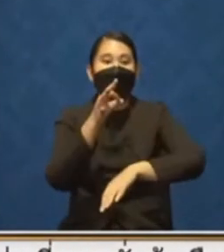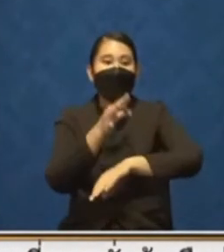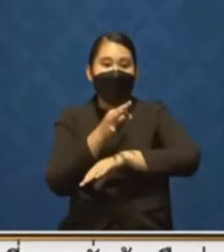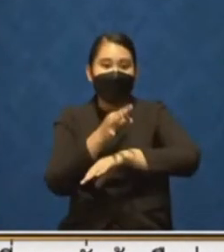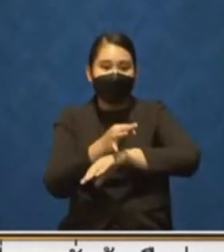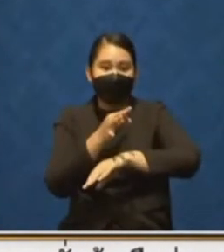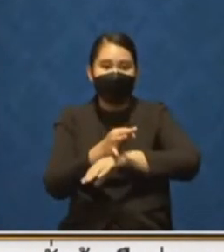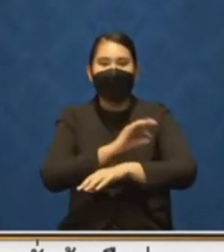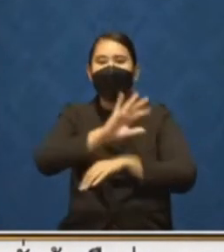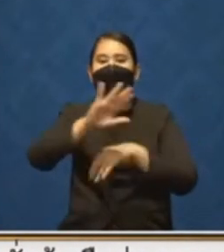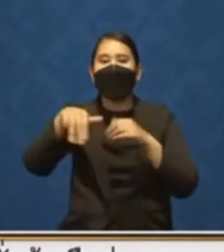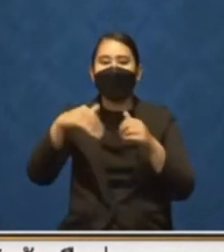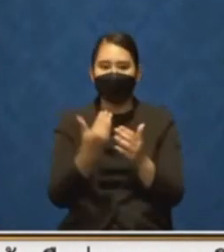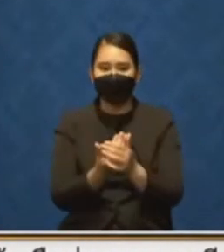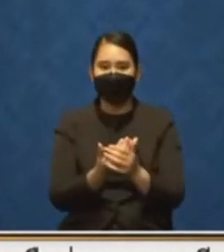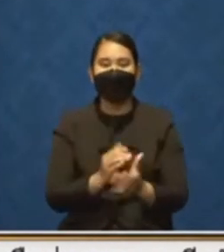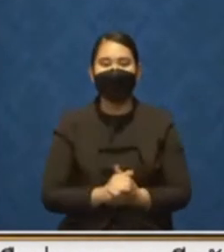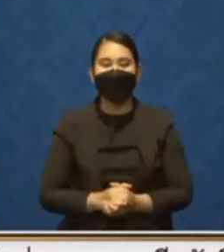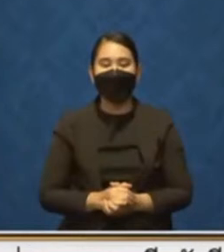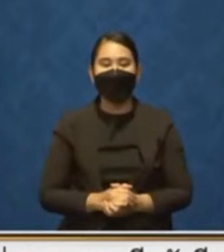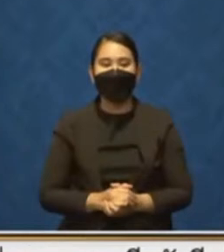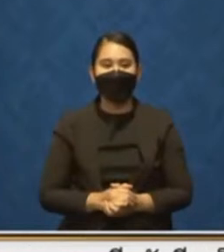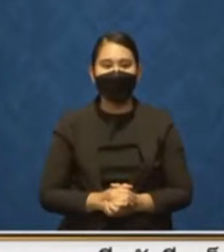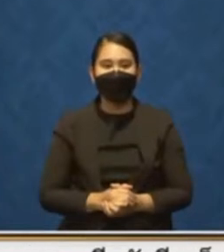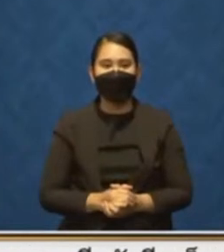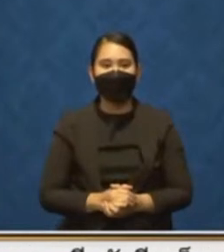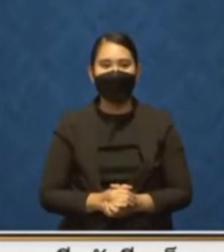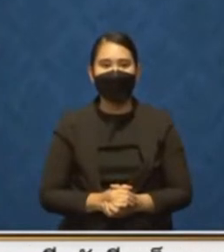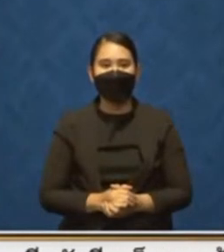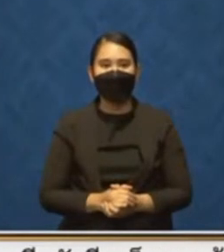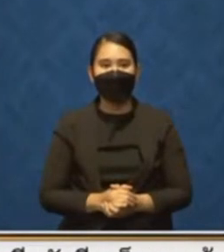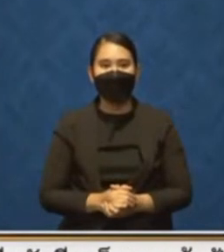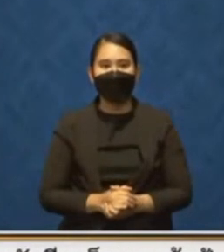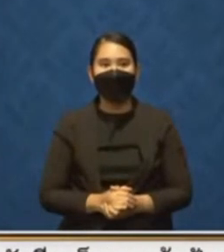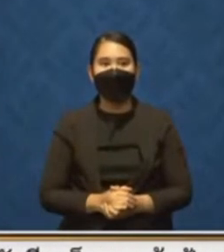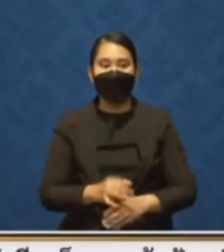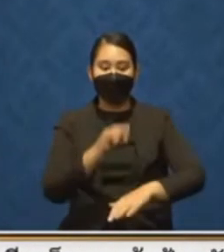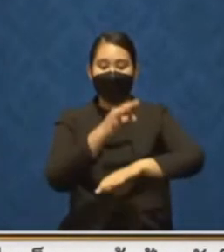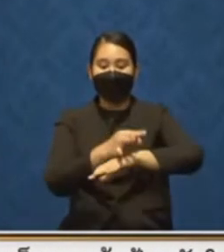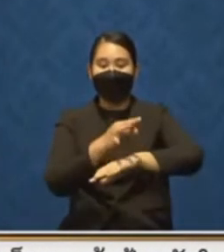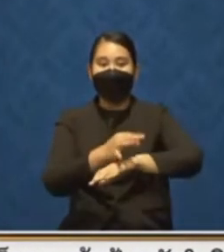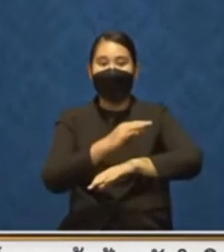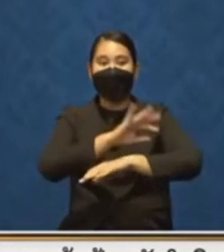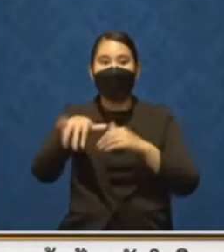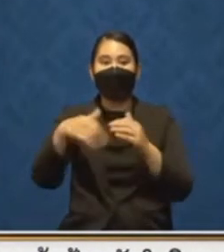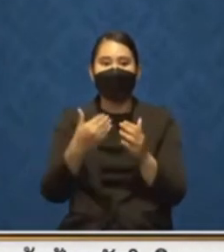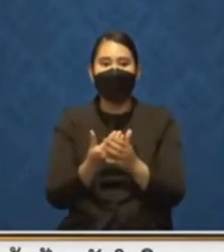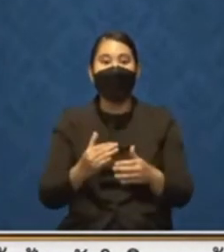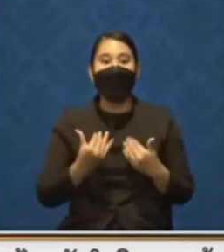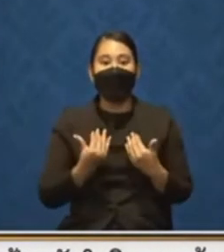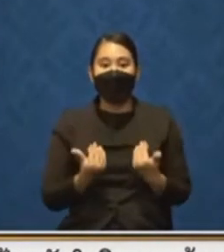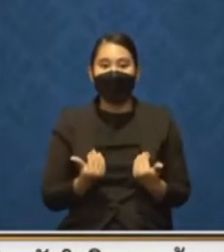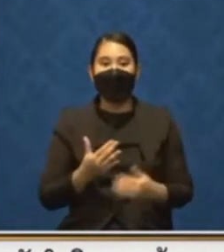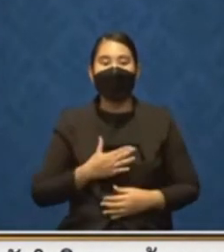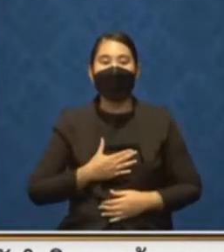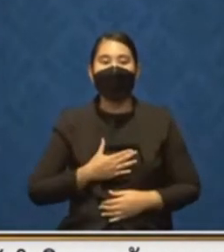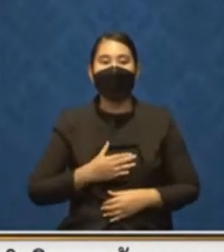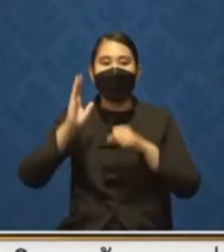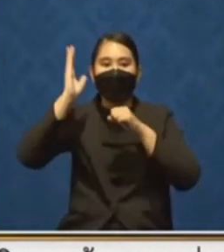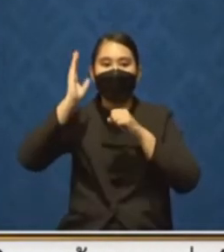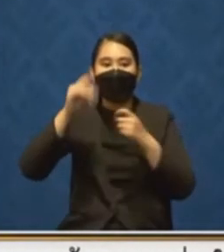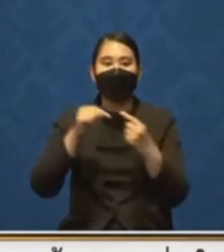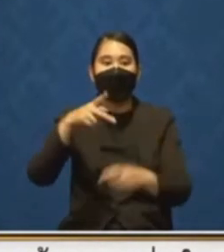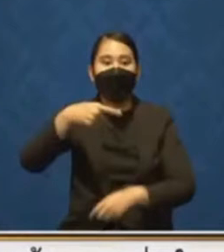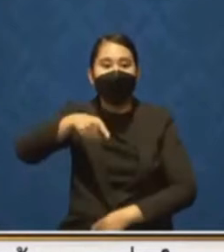เรือนที่เบรคประวิทย์นี่แน่นอนครับวันนี้ผมไม่ได้มาพี่ไปปช